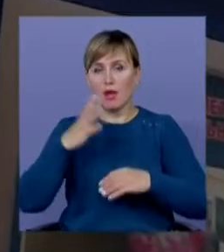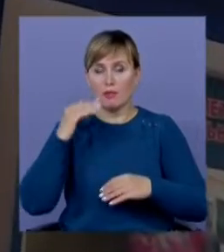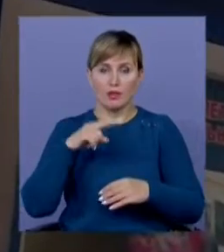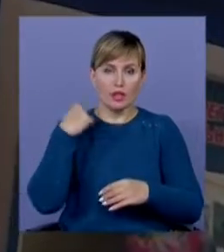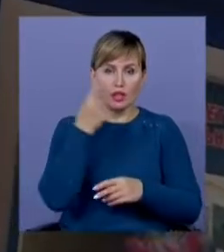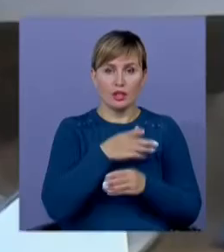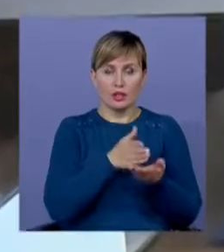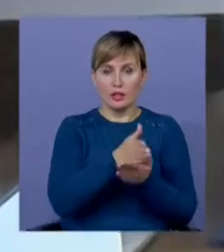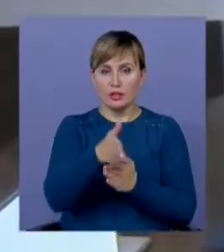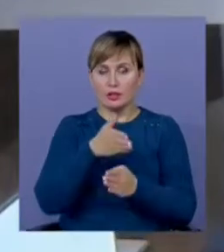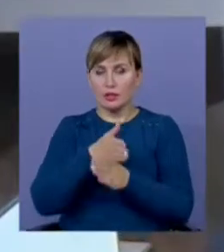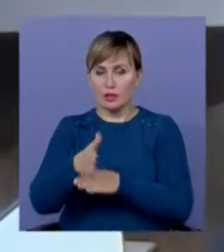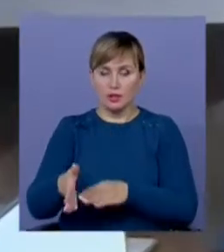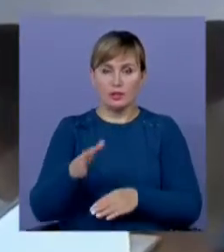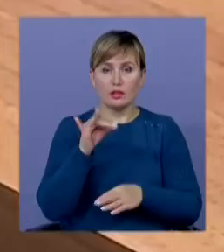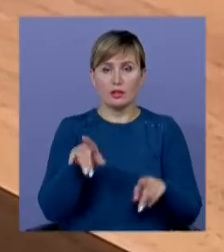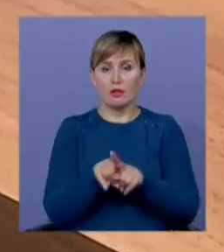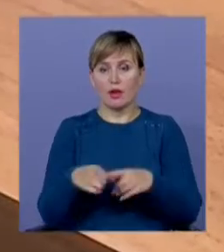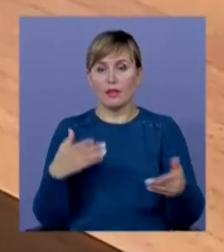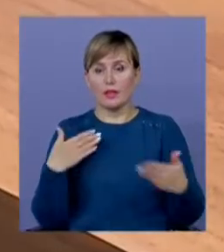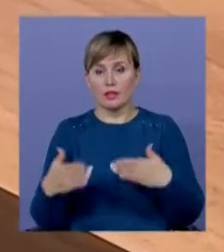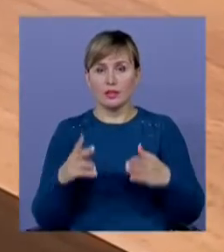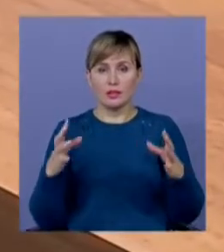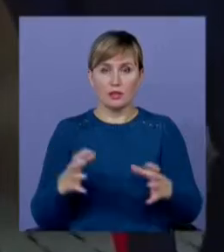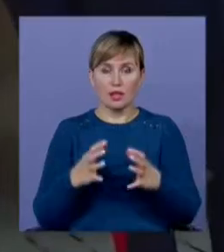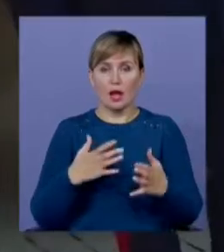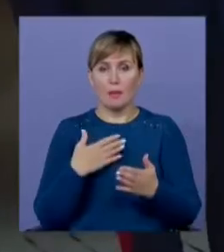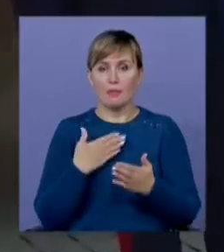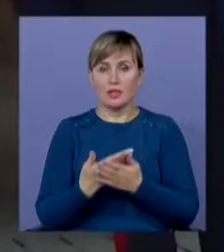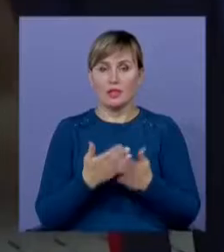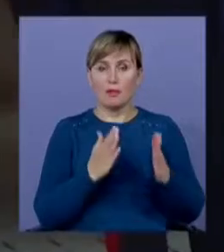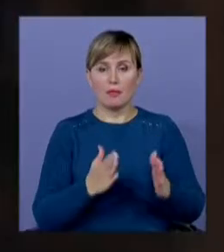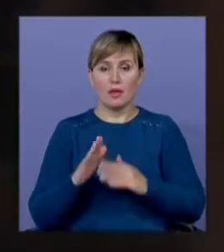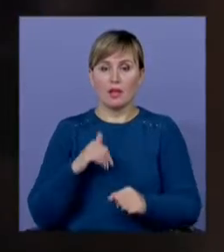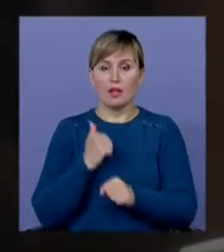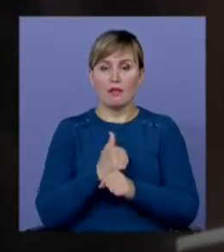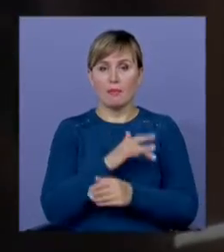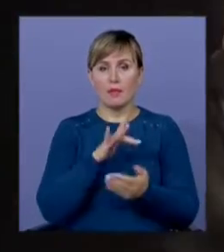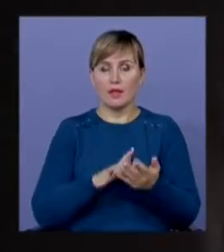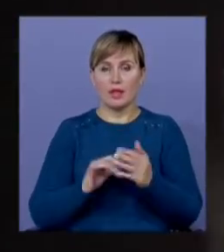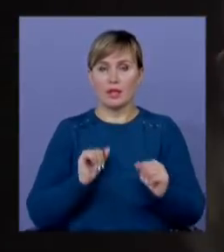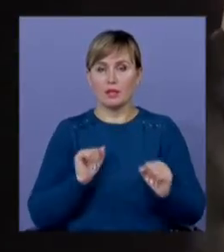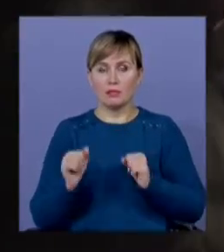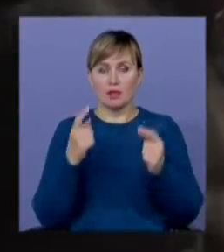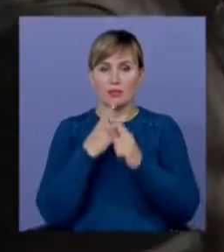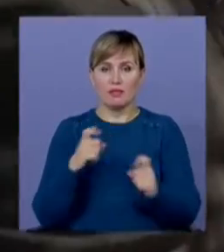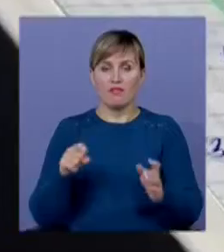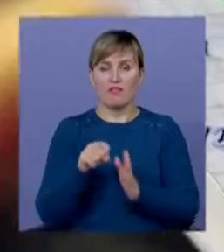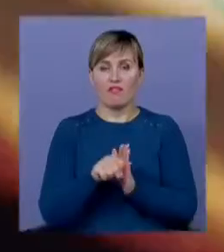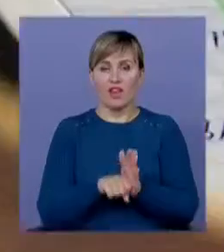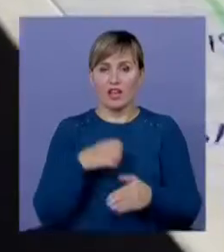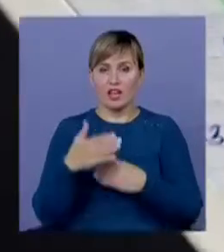лично осмотрел накануне. Из-за такого отношения к сохранению общественного порядка глава мегаполиса распорядился объявить